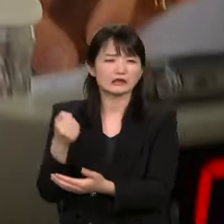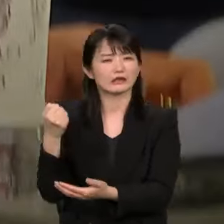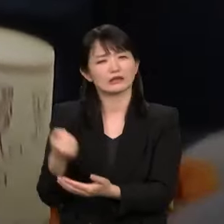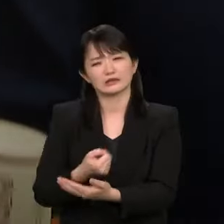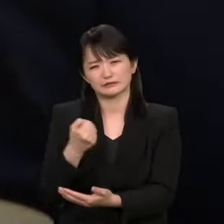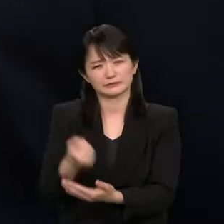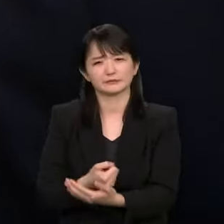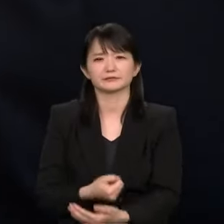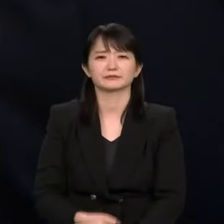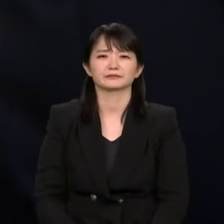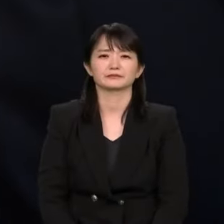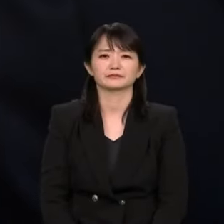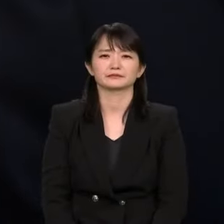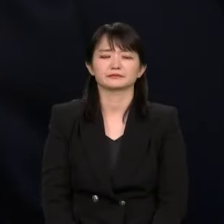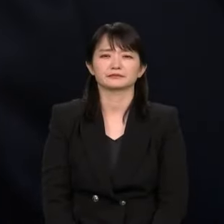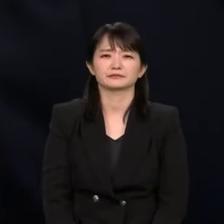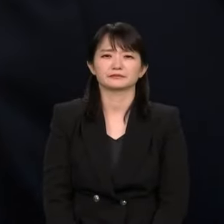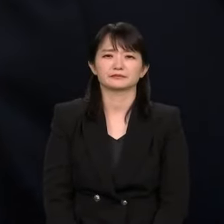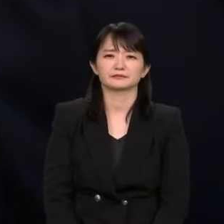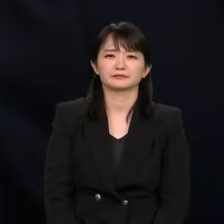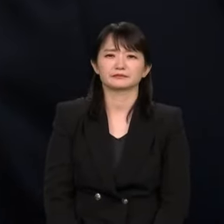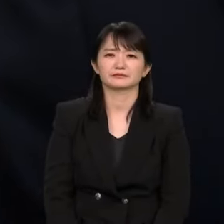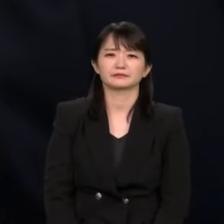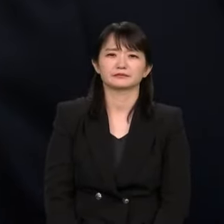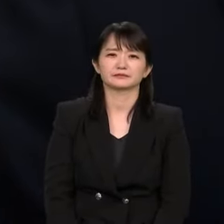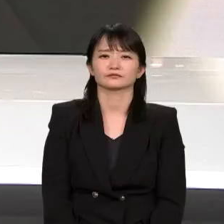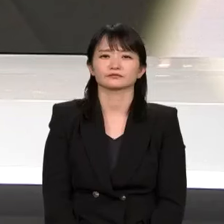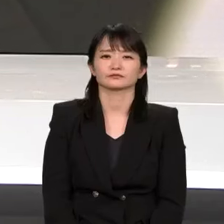밝혔습니다. JTBC 최규진입니다.